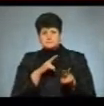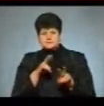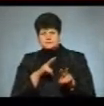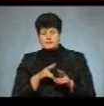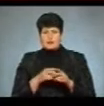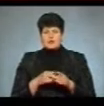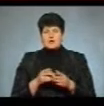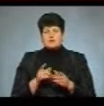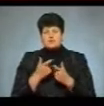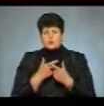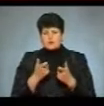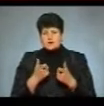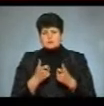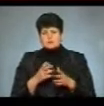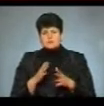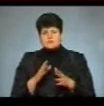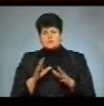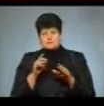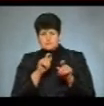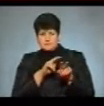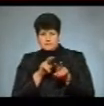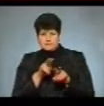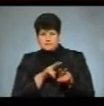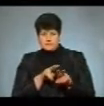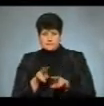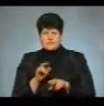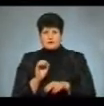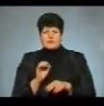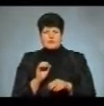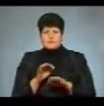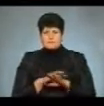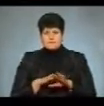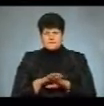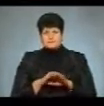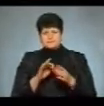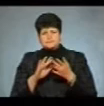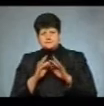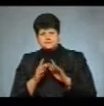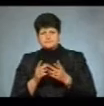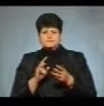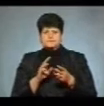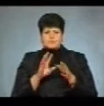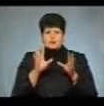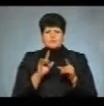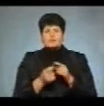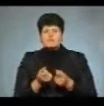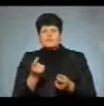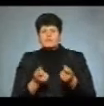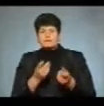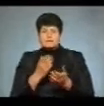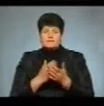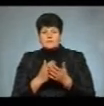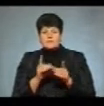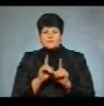інформацію, оперативну агентуру, моніторимо засоби масової інформації, соцмережі щодо проявів